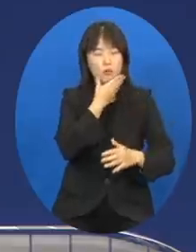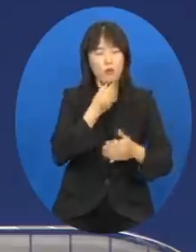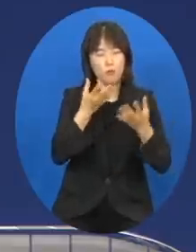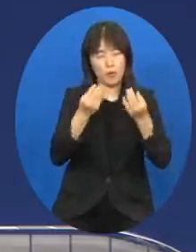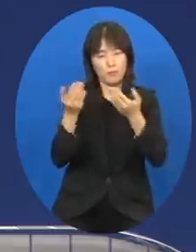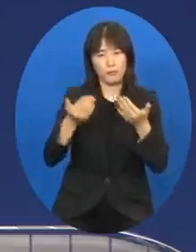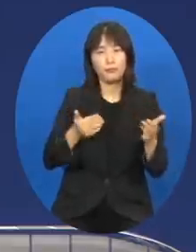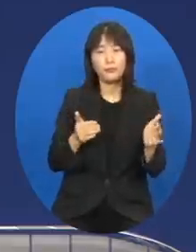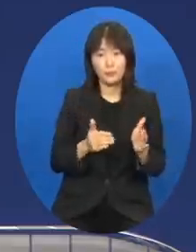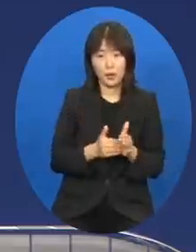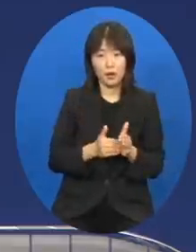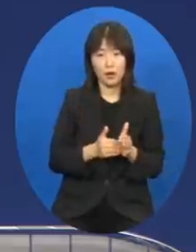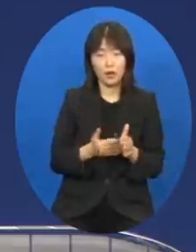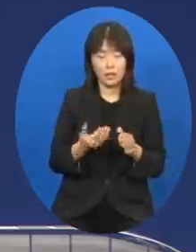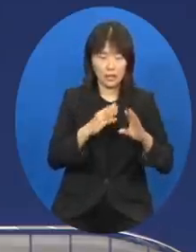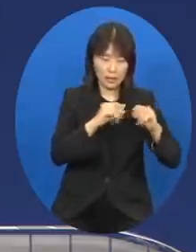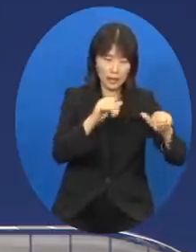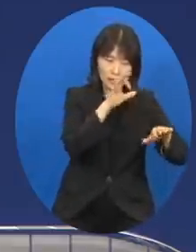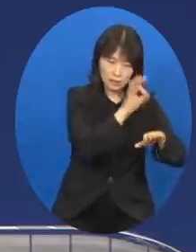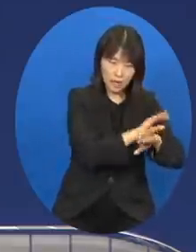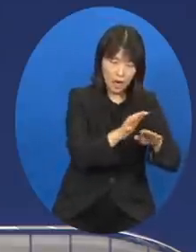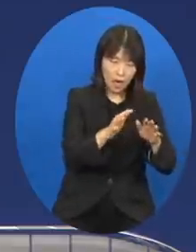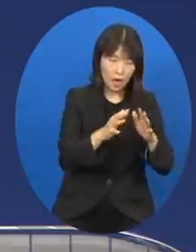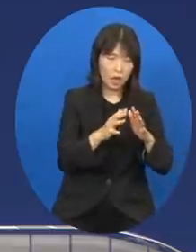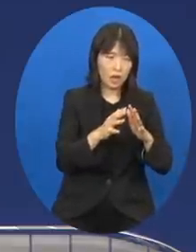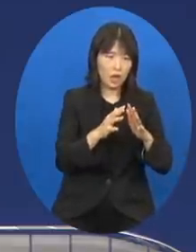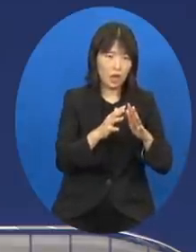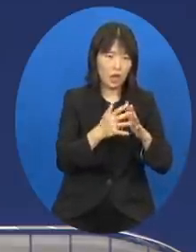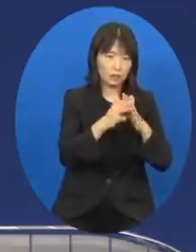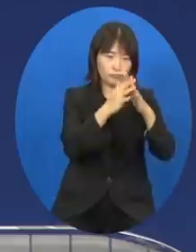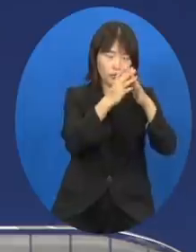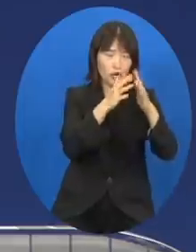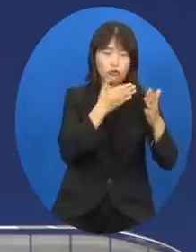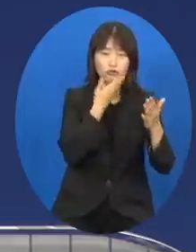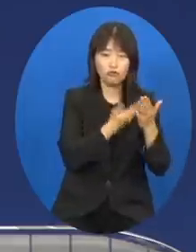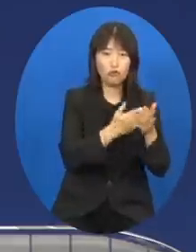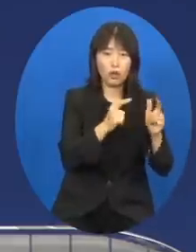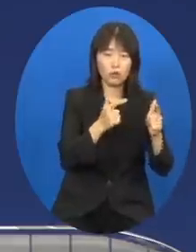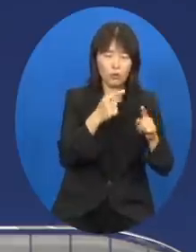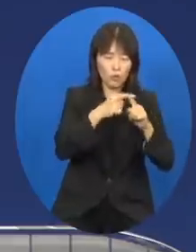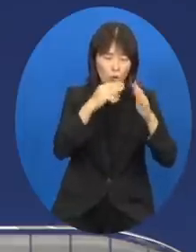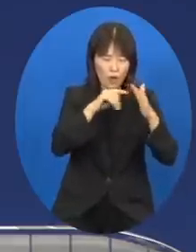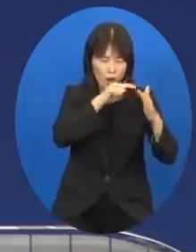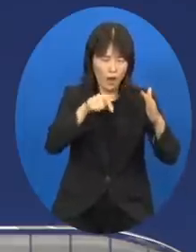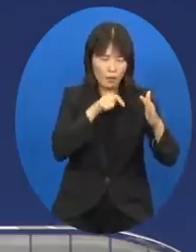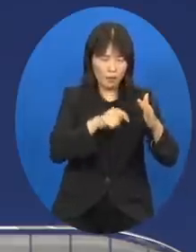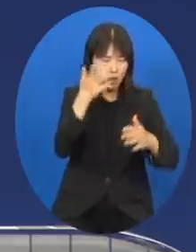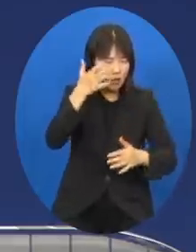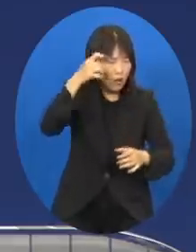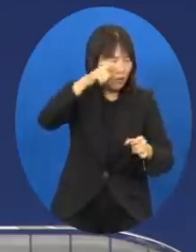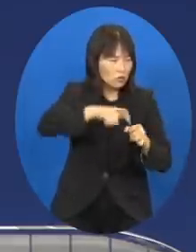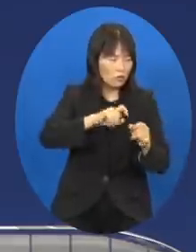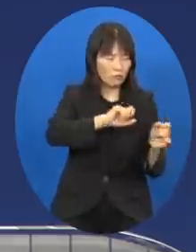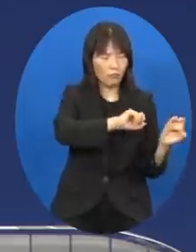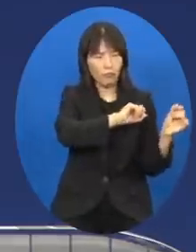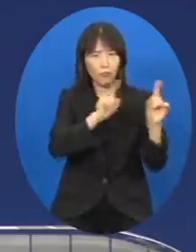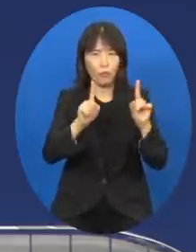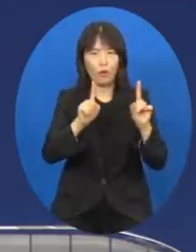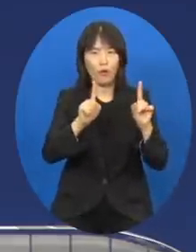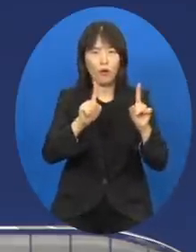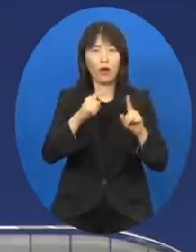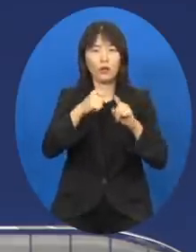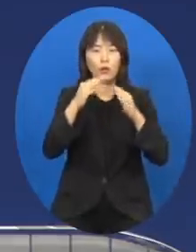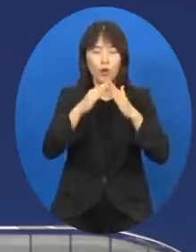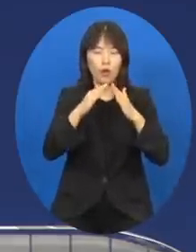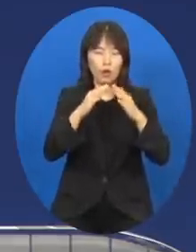사고 건물 지은 게 중요한 게 아니고 교회 전체가 영적으로 살아나는 교인들 중에도 좀